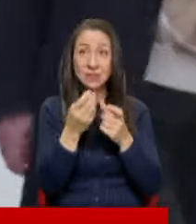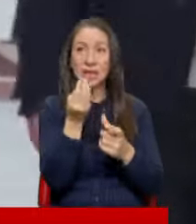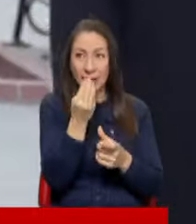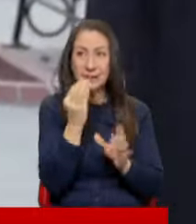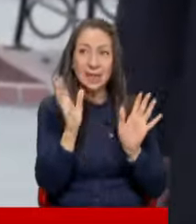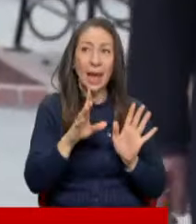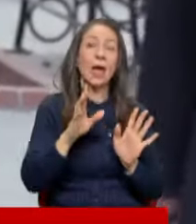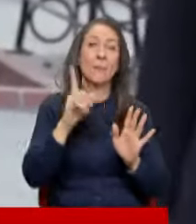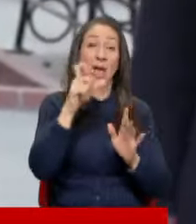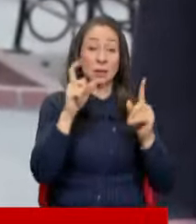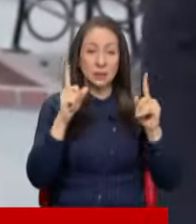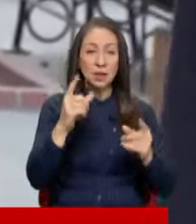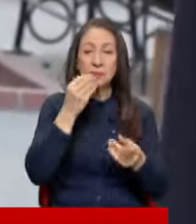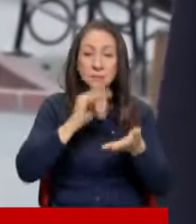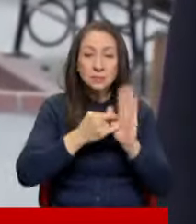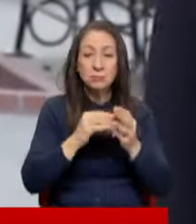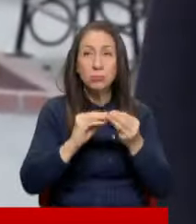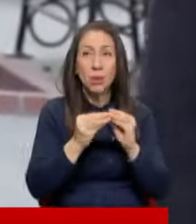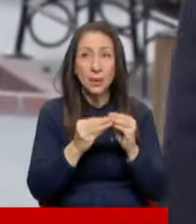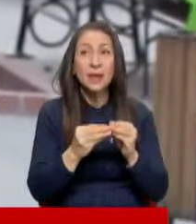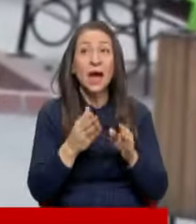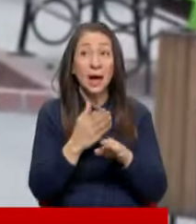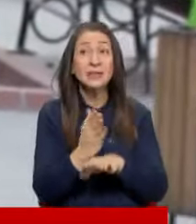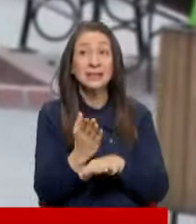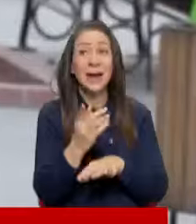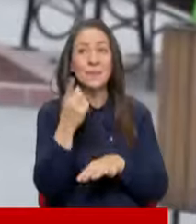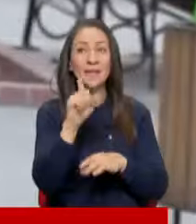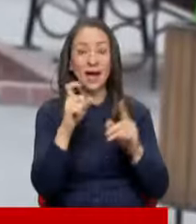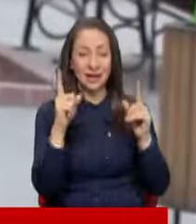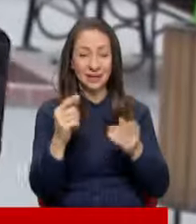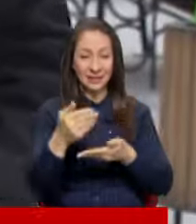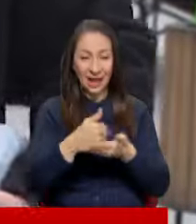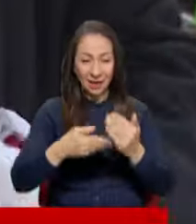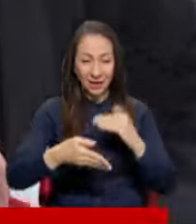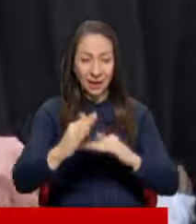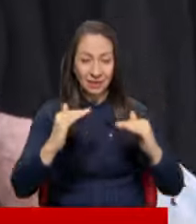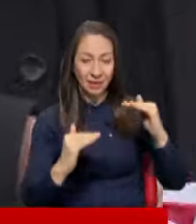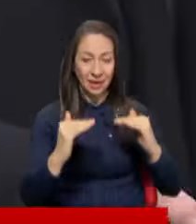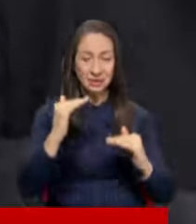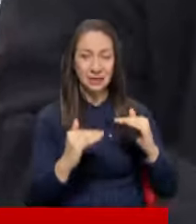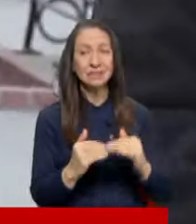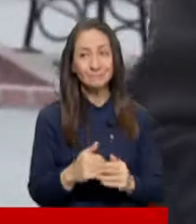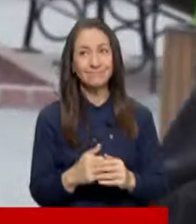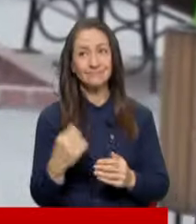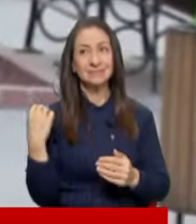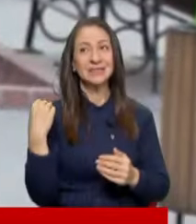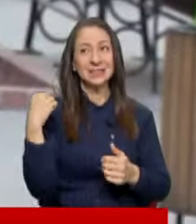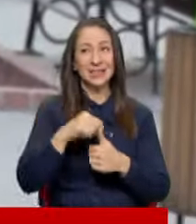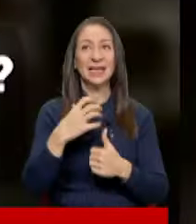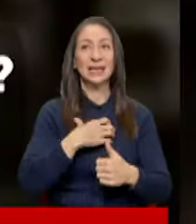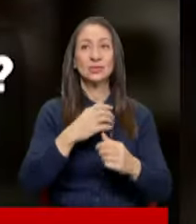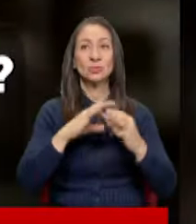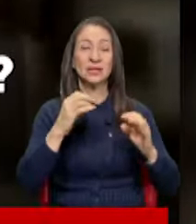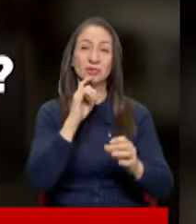tüketirse yine geçimle ilgili sorununa da aslında bir aylık gelir gider dengesine yine kendi sözleriyle cevap